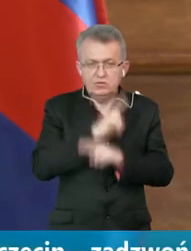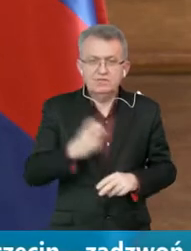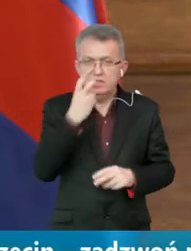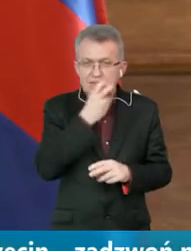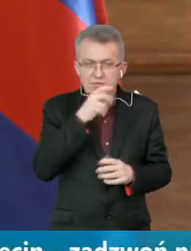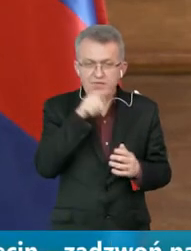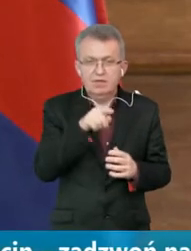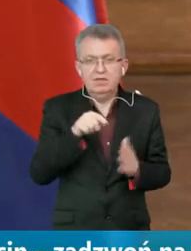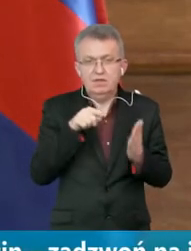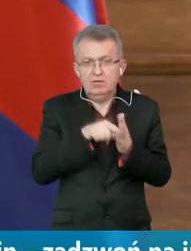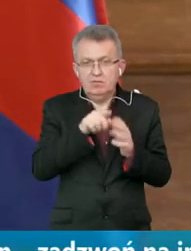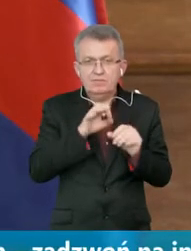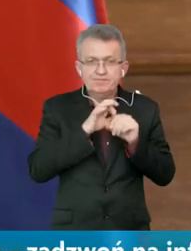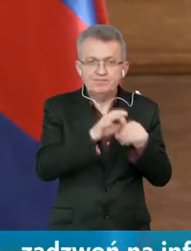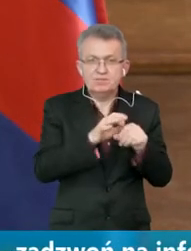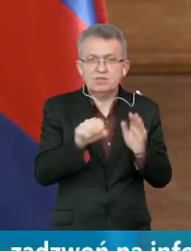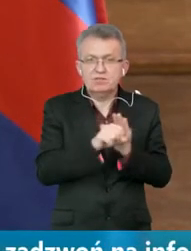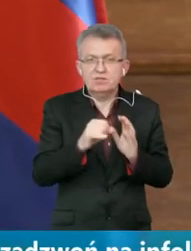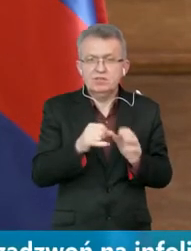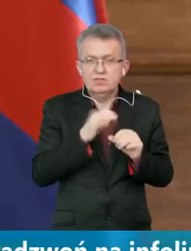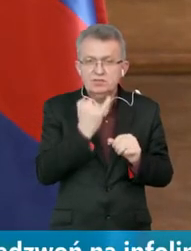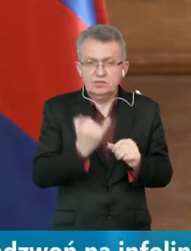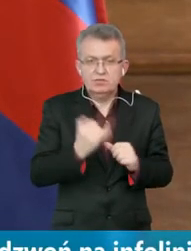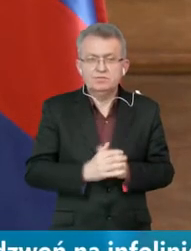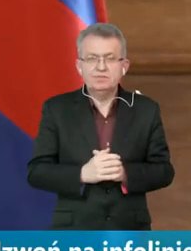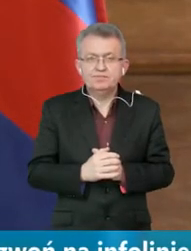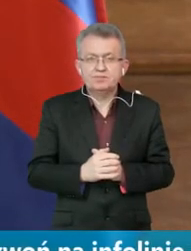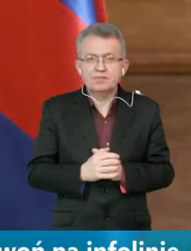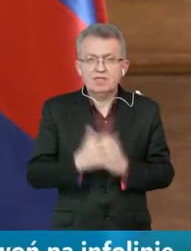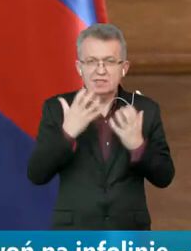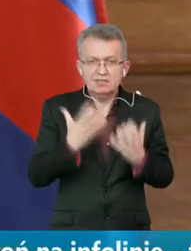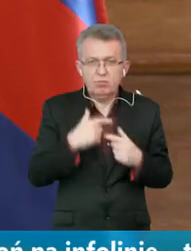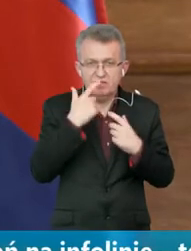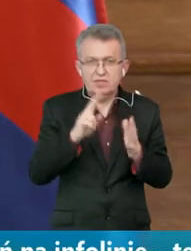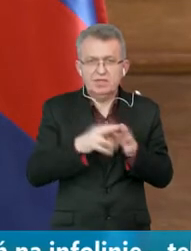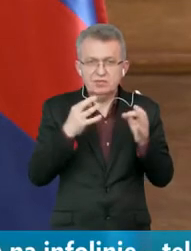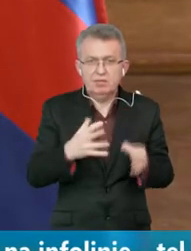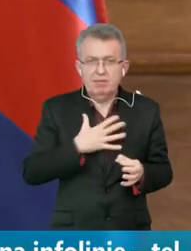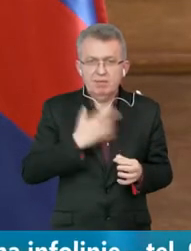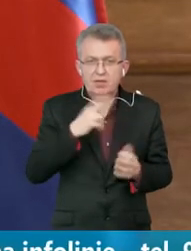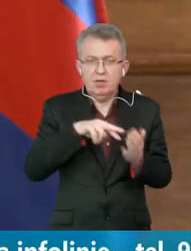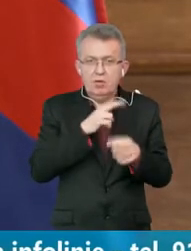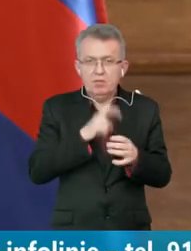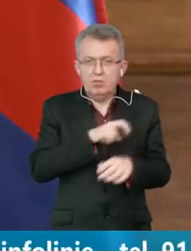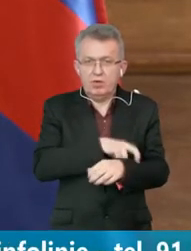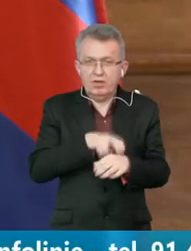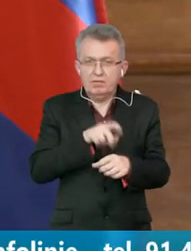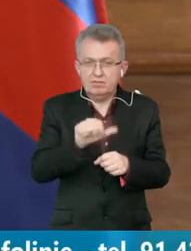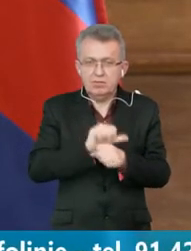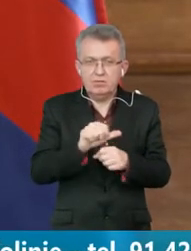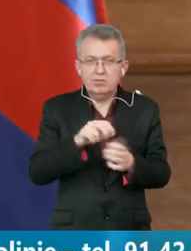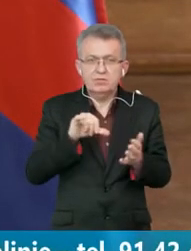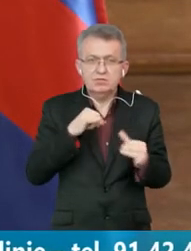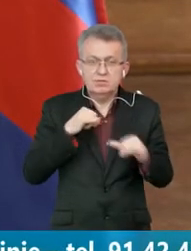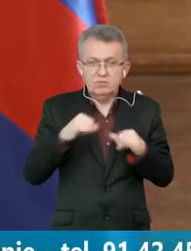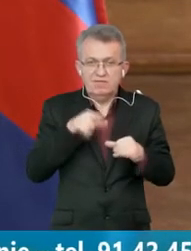zainteresowanych posyłaniem do tych placówek swoich dzieci. Chcę powiedzieć, że na dzisiaj mamy tylko projekt rozporządzenia w